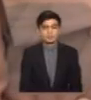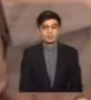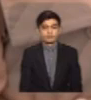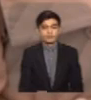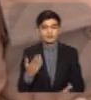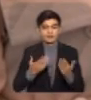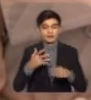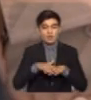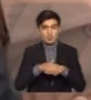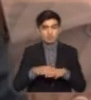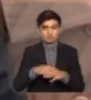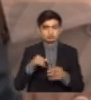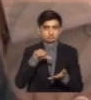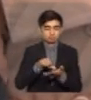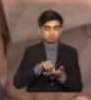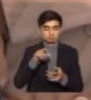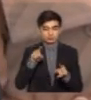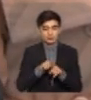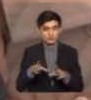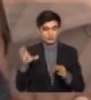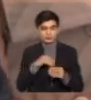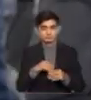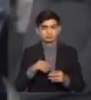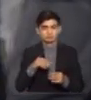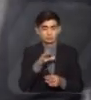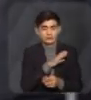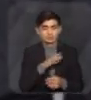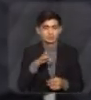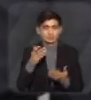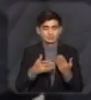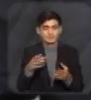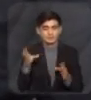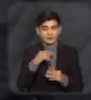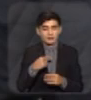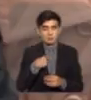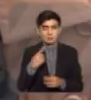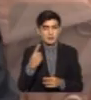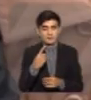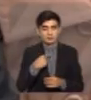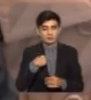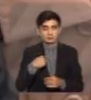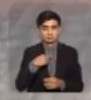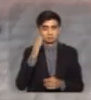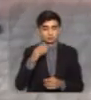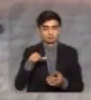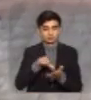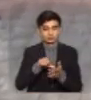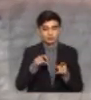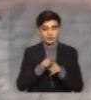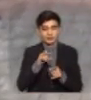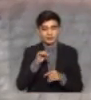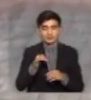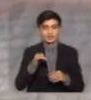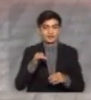Егер халықты көтеріп, шығып, тұрып болатын болса, соның бірінші қатарында мына мен болам. Мәдениет